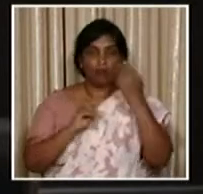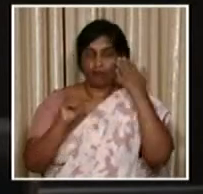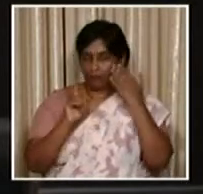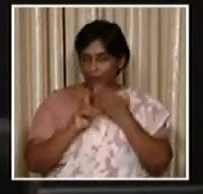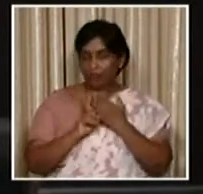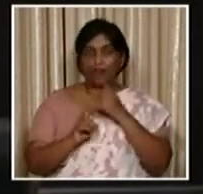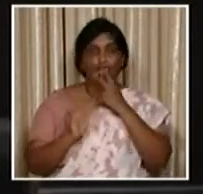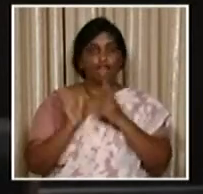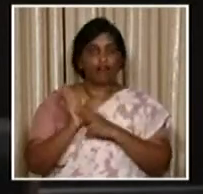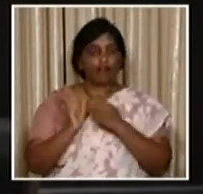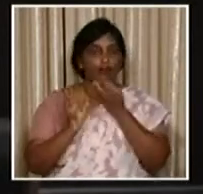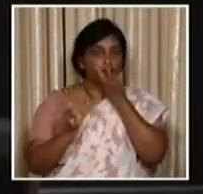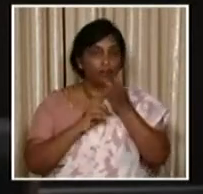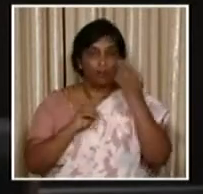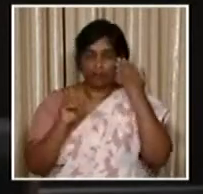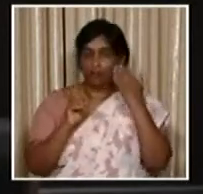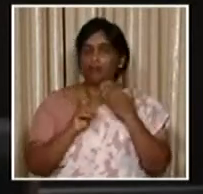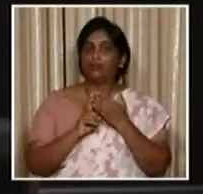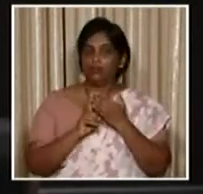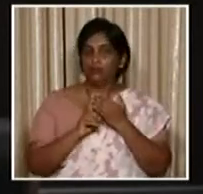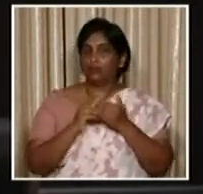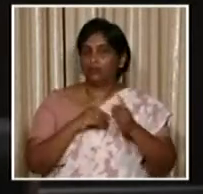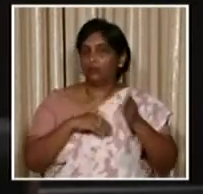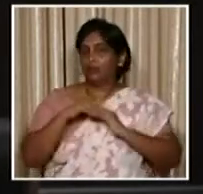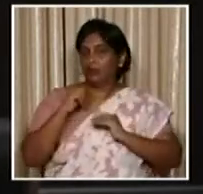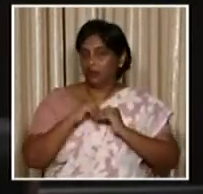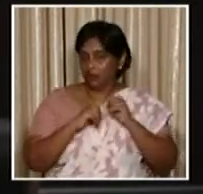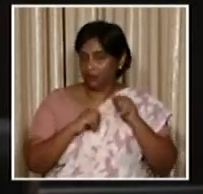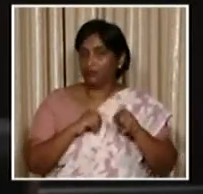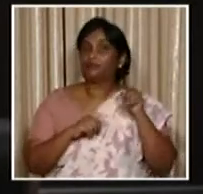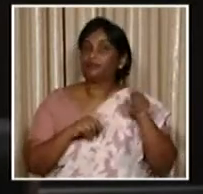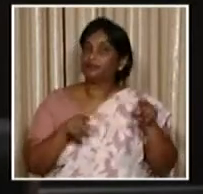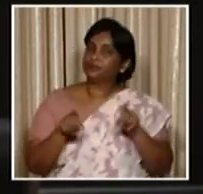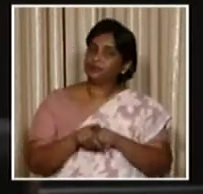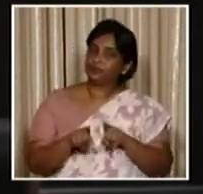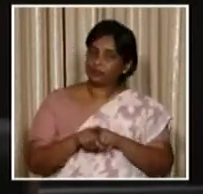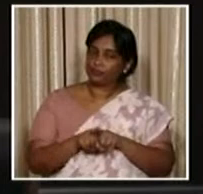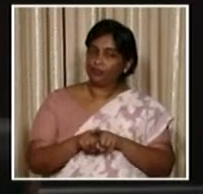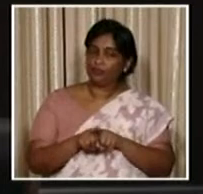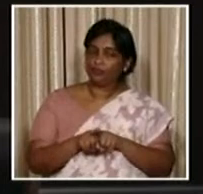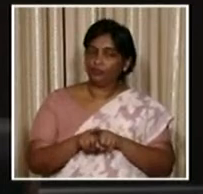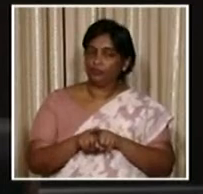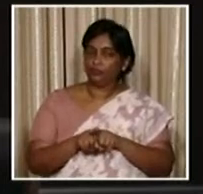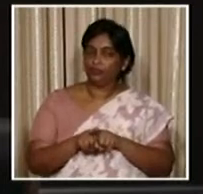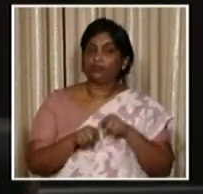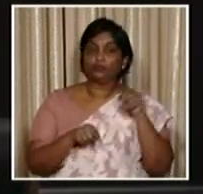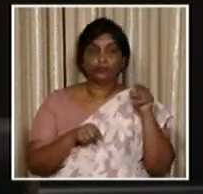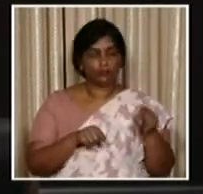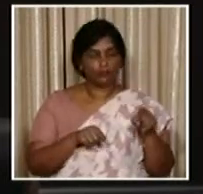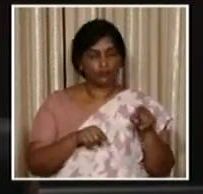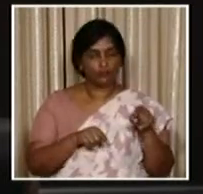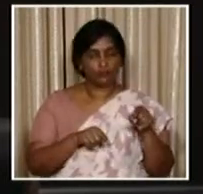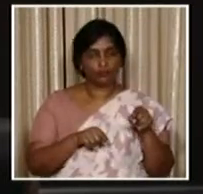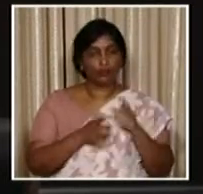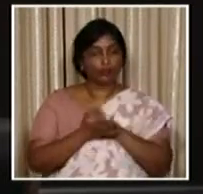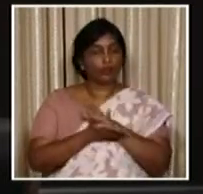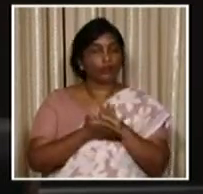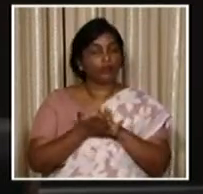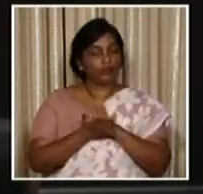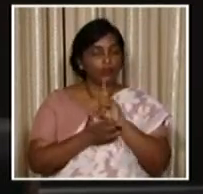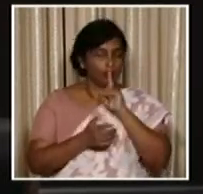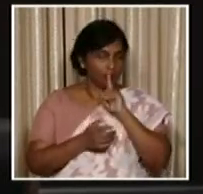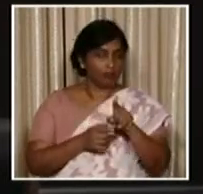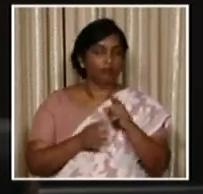සම්බන්ධයෙන්. වවුණුති ප්‍රහාරයේ සම්බන්ධයෙන් සිද්ධ වෙච්ච කාරණා ගැන. ඒ වගේම මෙතන පැහැදිලිවම